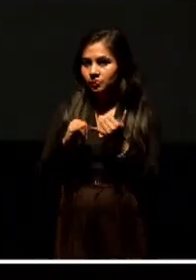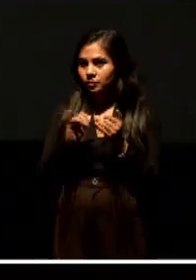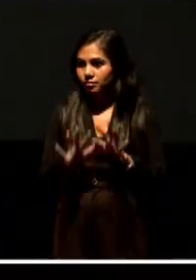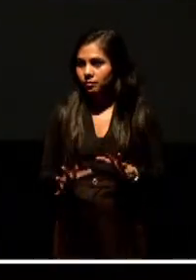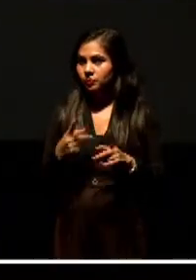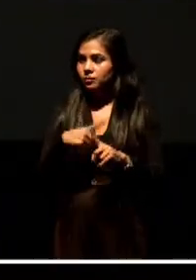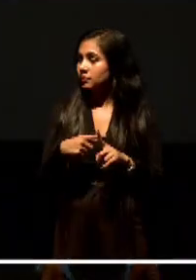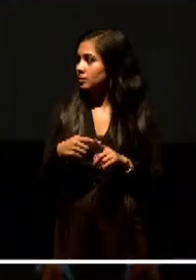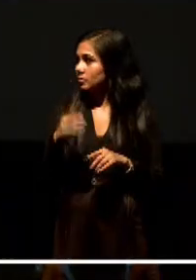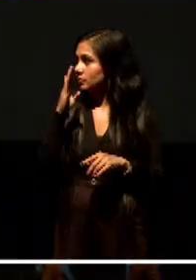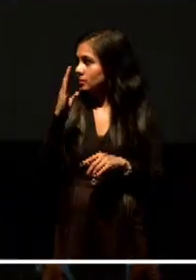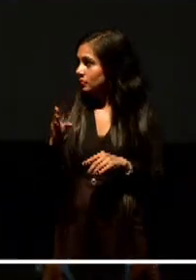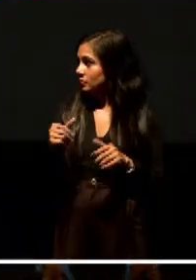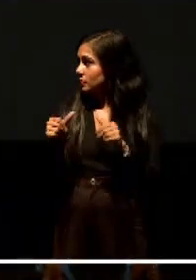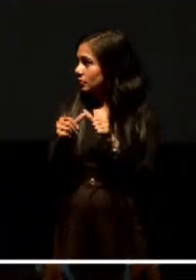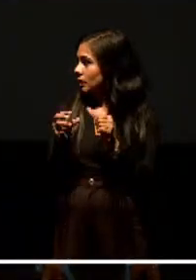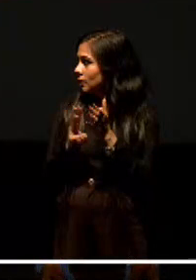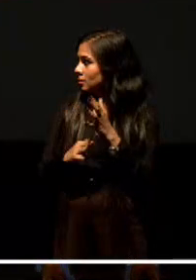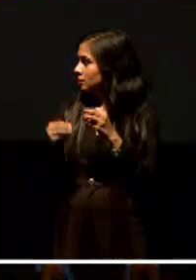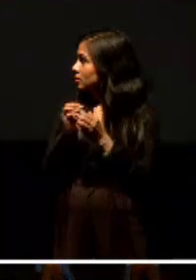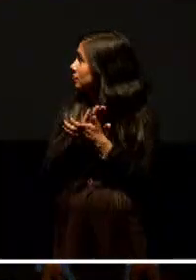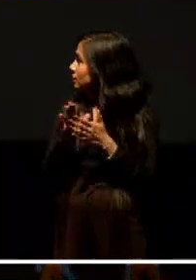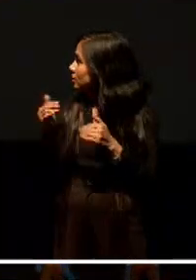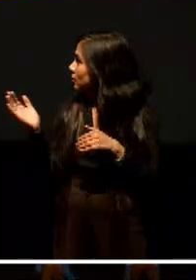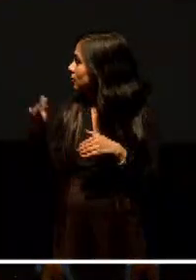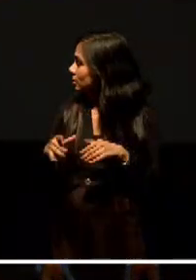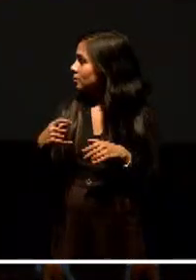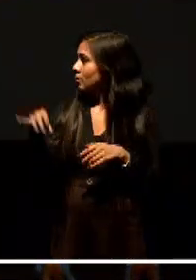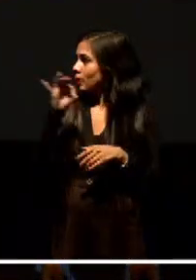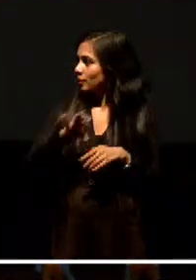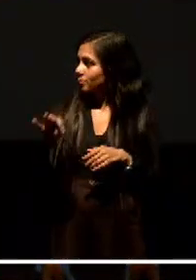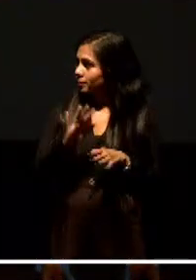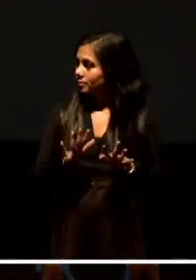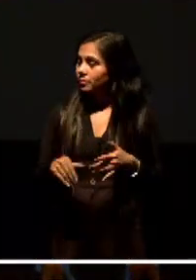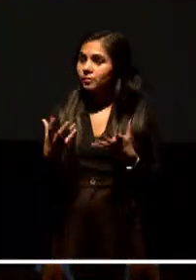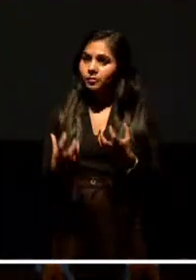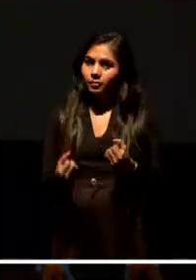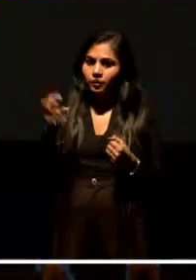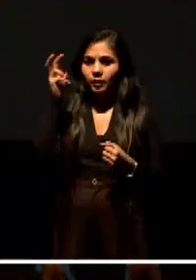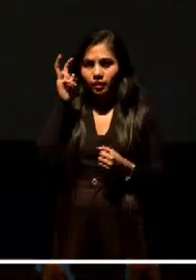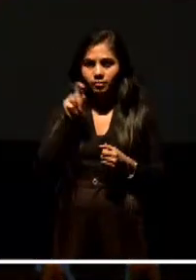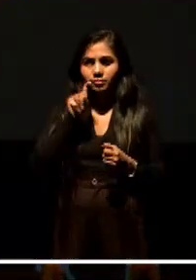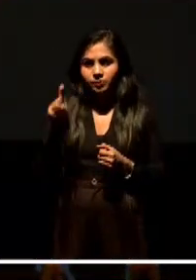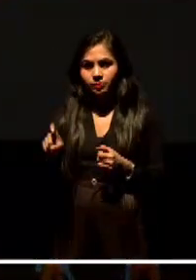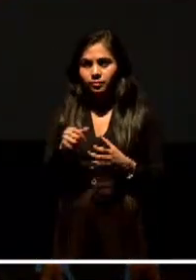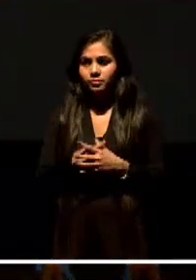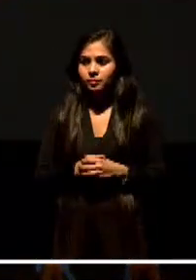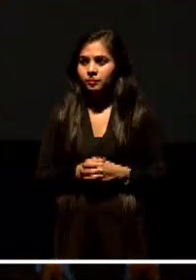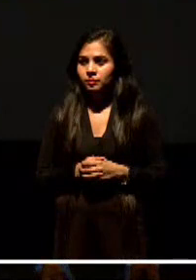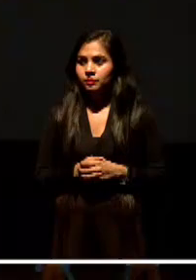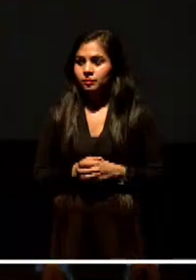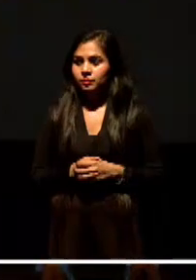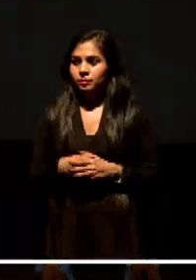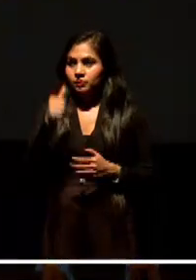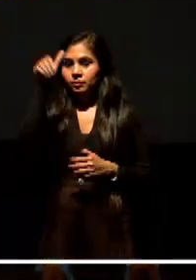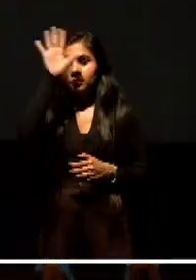बिल्कुल सामने ही आप IIM अहमदाबाद के वहाँ पे आपका ऑफिस है। तो मैं आपसे एक क्वेश्चन ऐसा पूछना चाह रहा हूँ जो